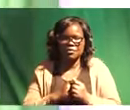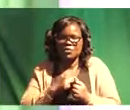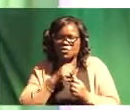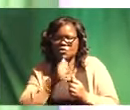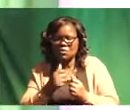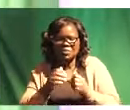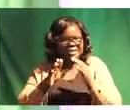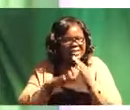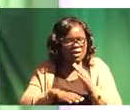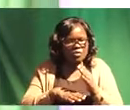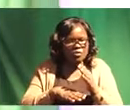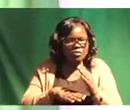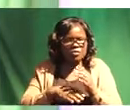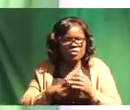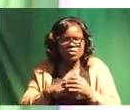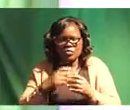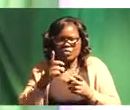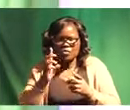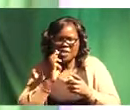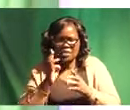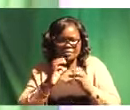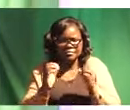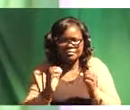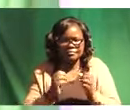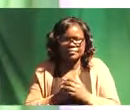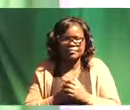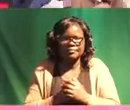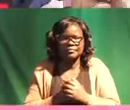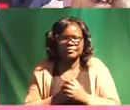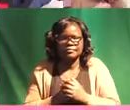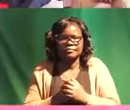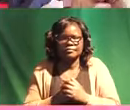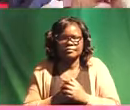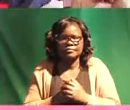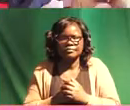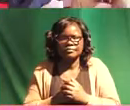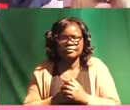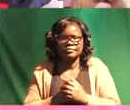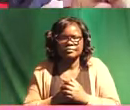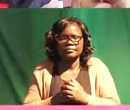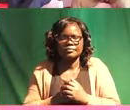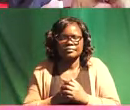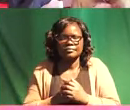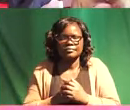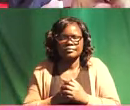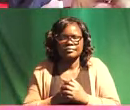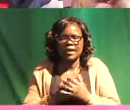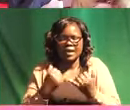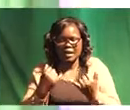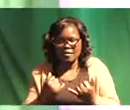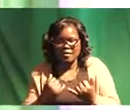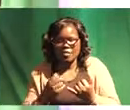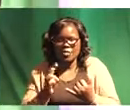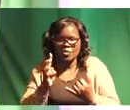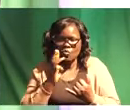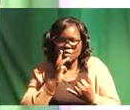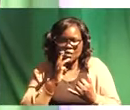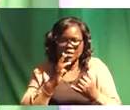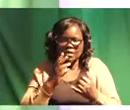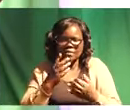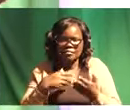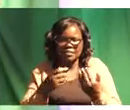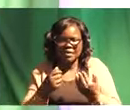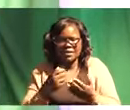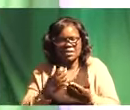isikue chini ya bei ya maji. Nini mnanielewa? Saa hizi maji inauzwa